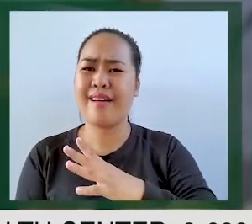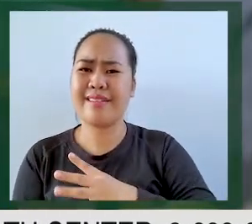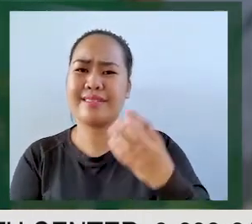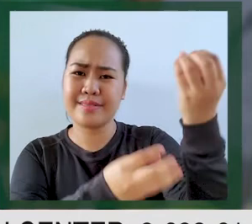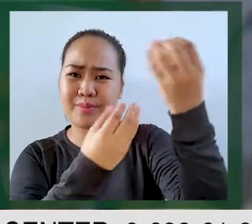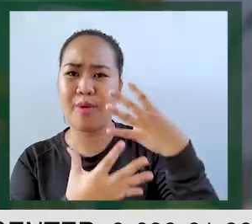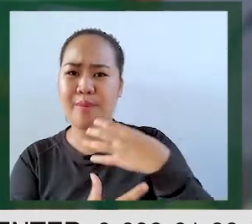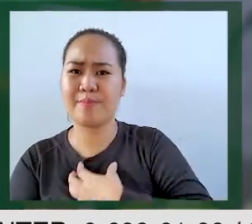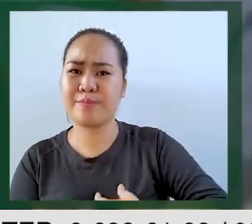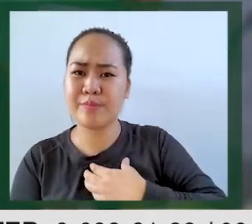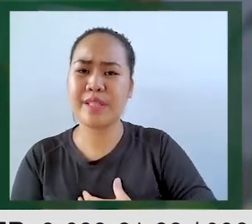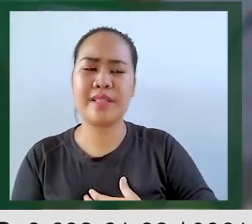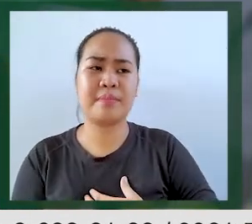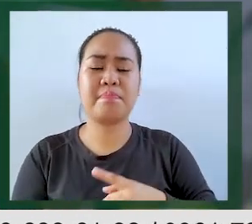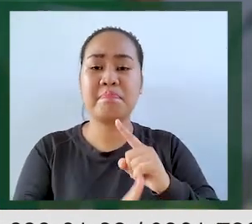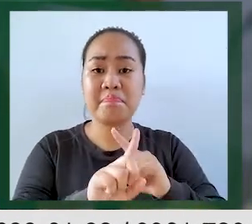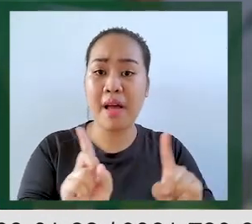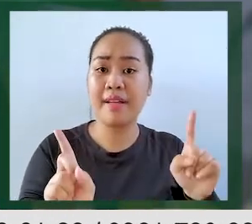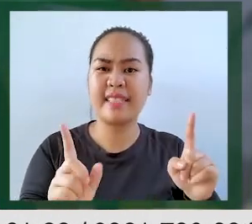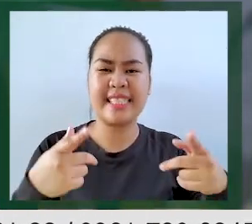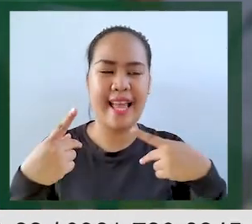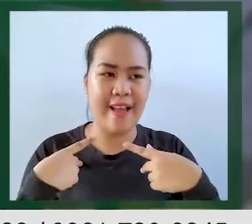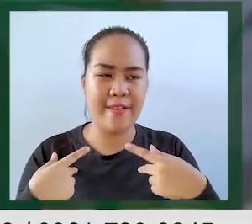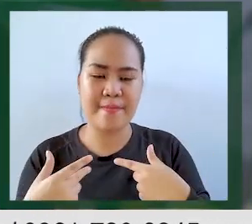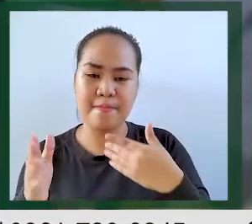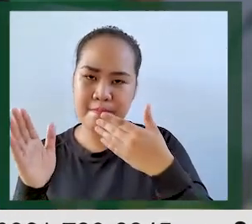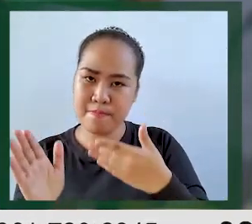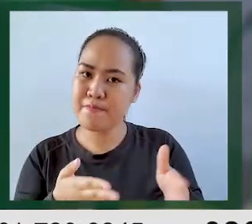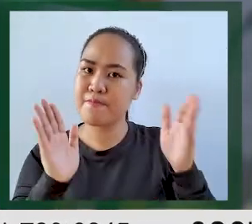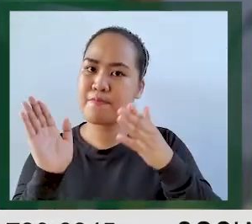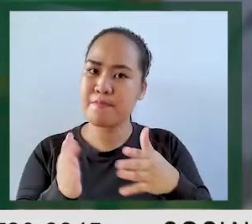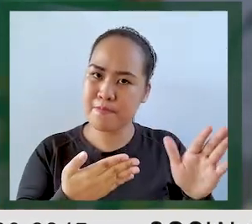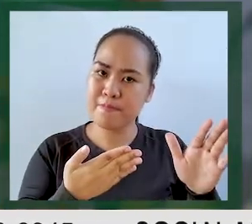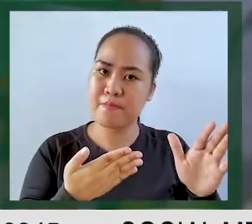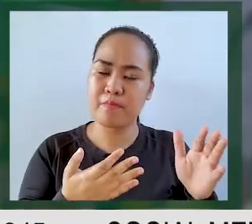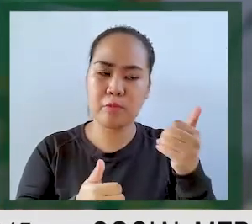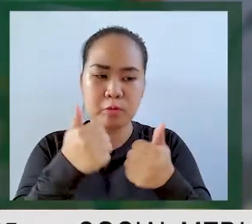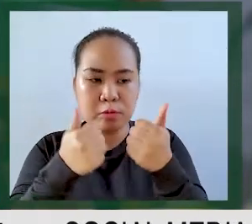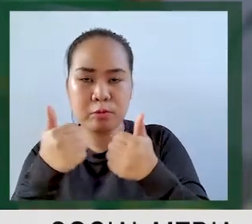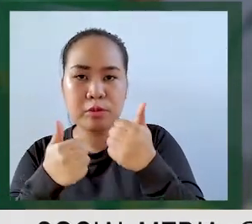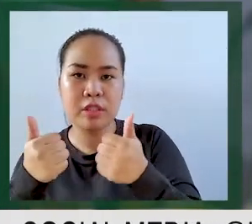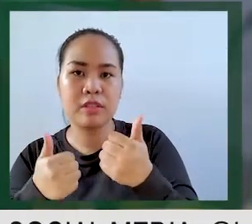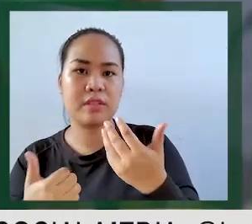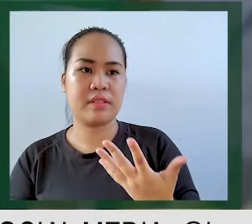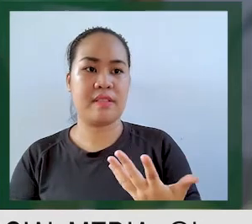po pwede yun talaga. So, sa aking mga kabarangay, no,